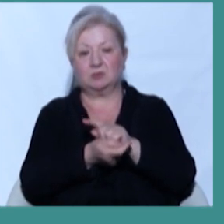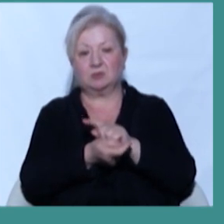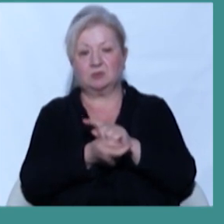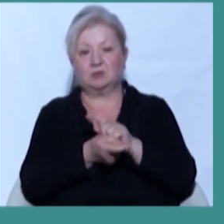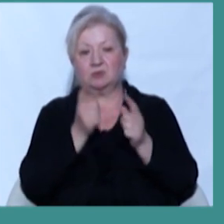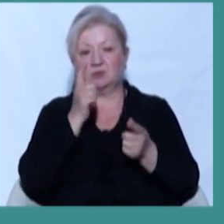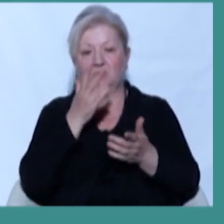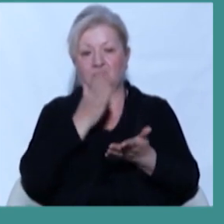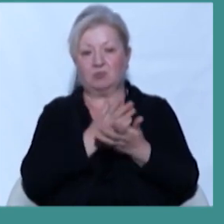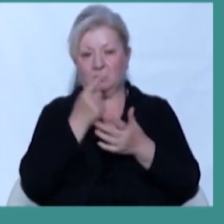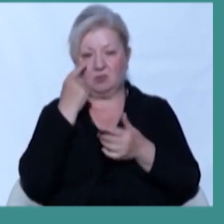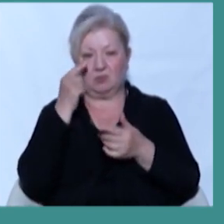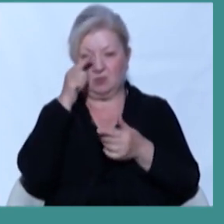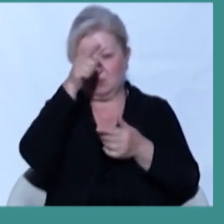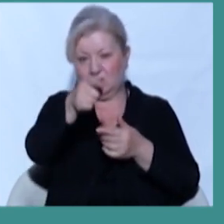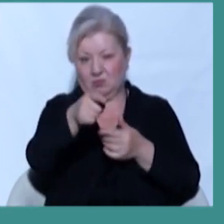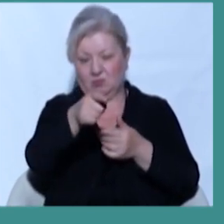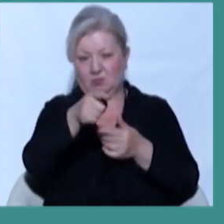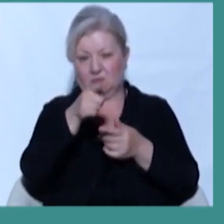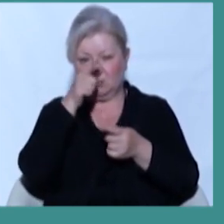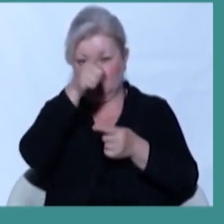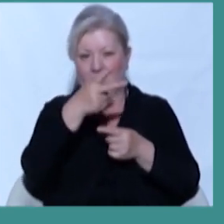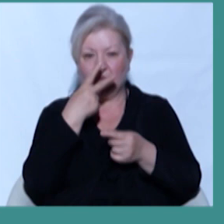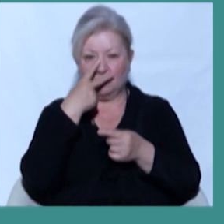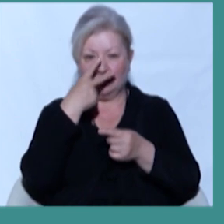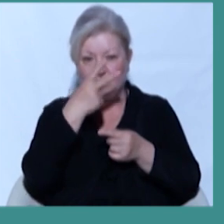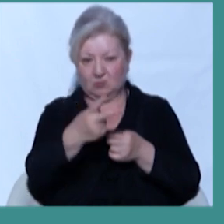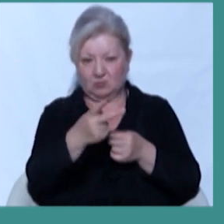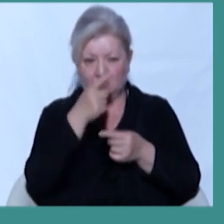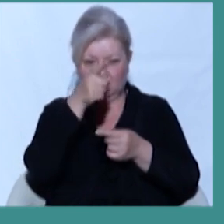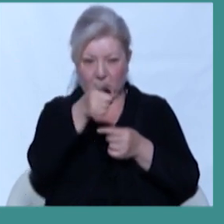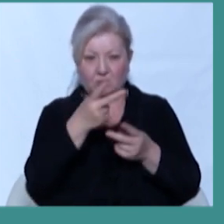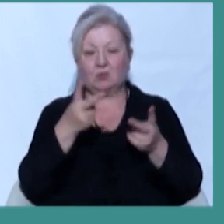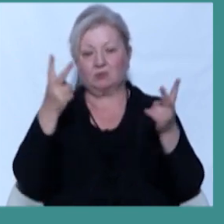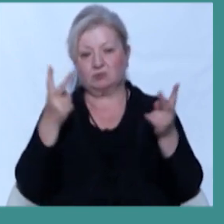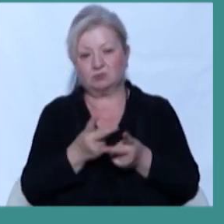ვართ შორსხედველები, მაშინ ჭირდება